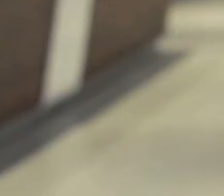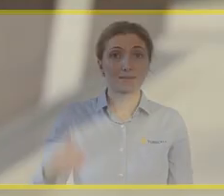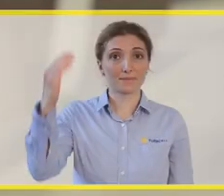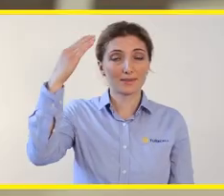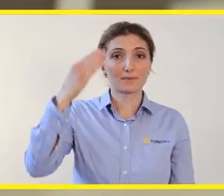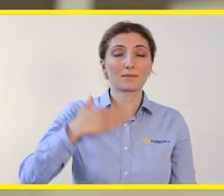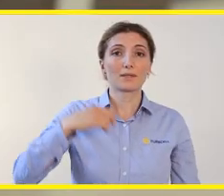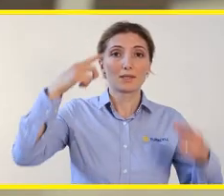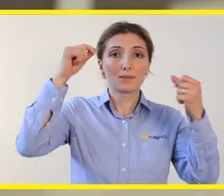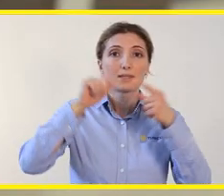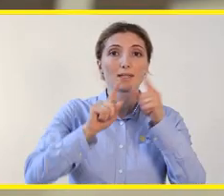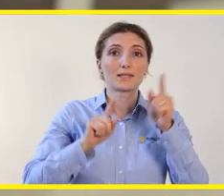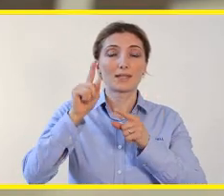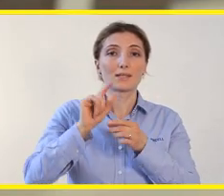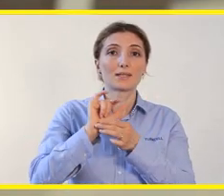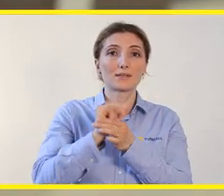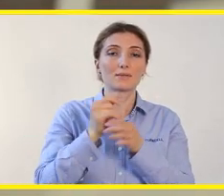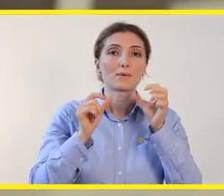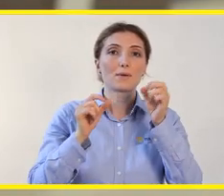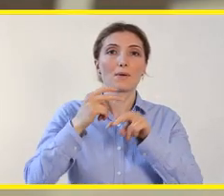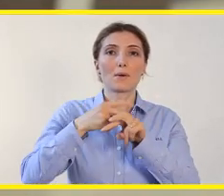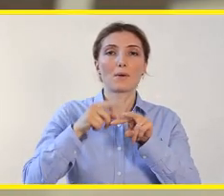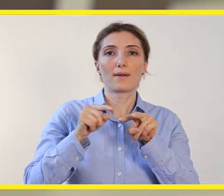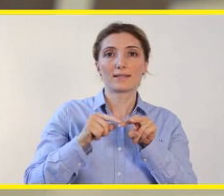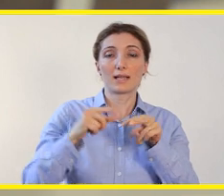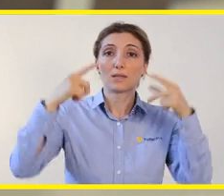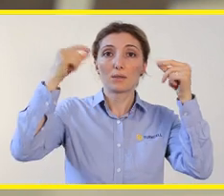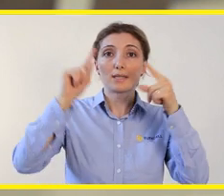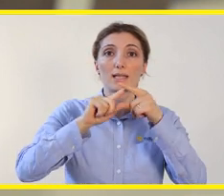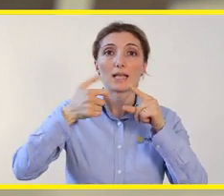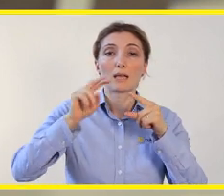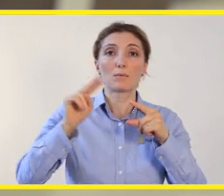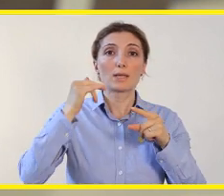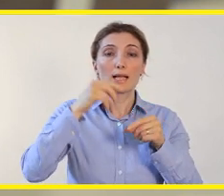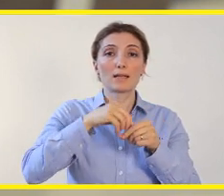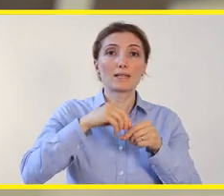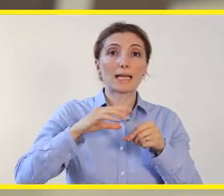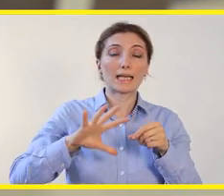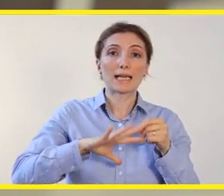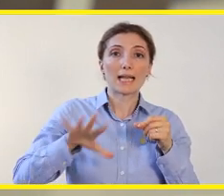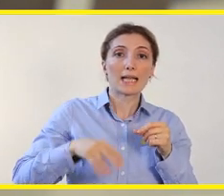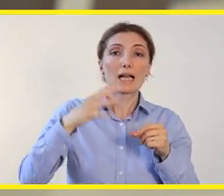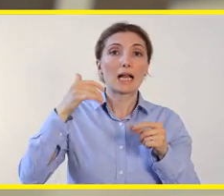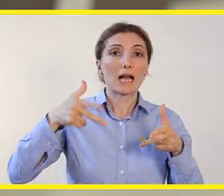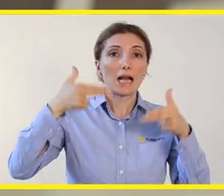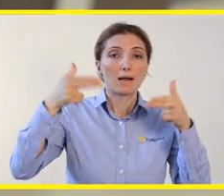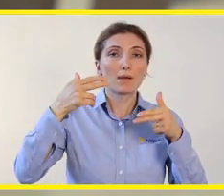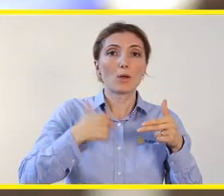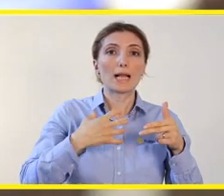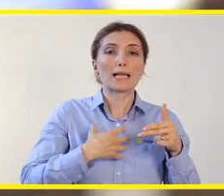Merhaba, ben Turkcell Teknoloji Danışmanınız Ozan. Turkcell T60'ın genel kamera özelliklerini kendiniz deneyerek